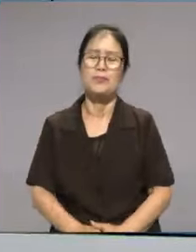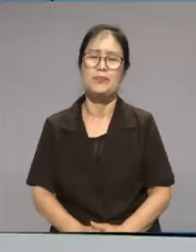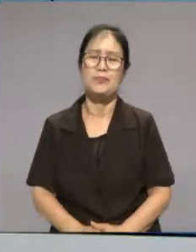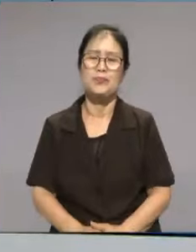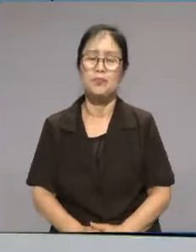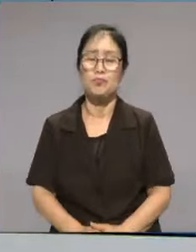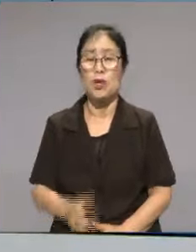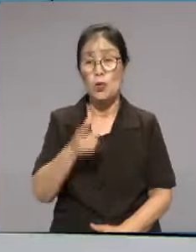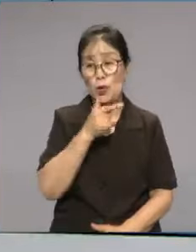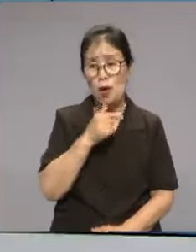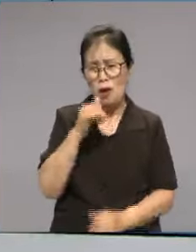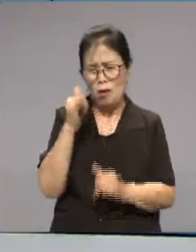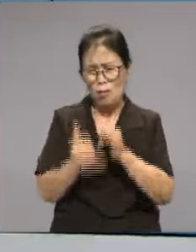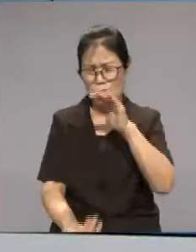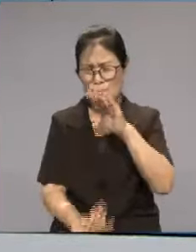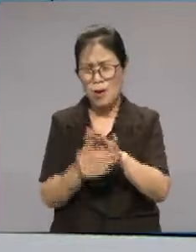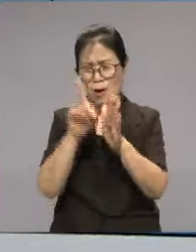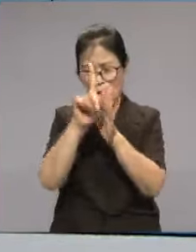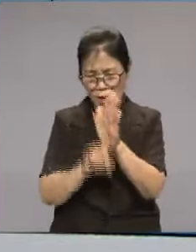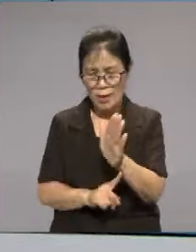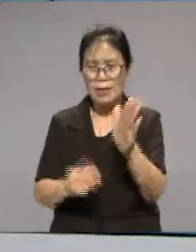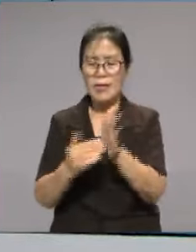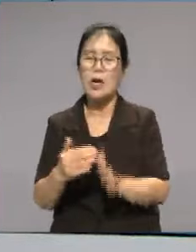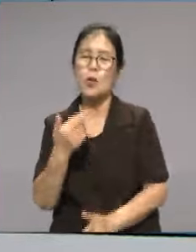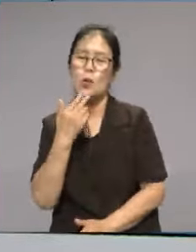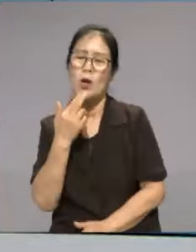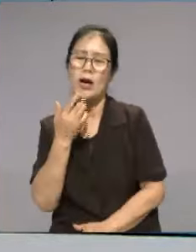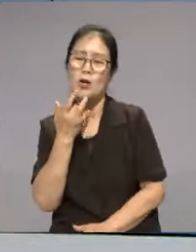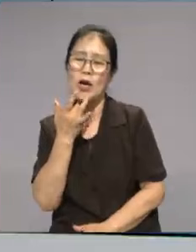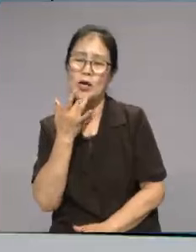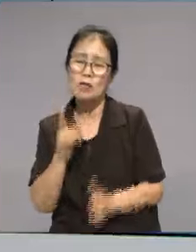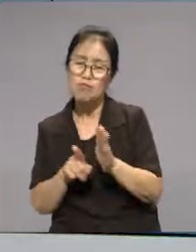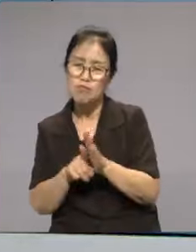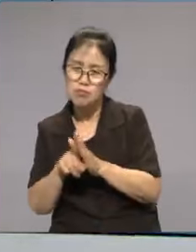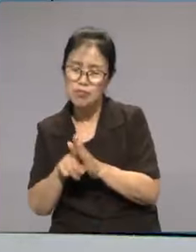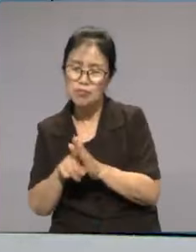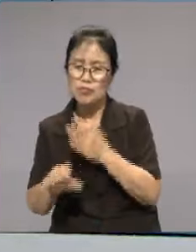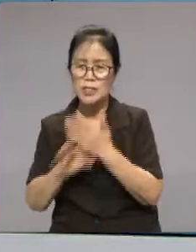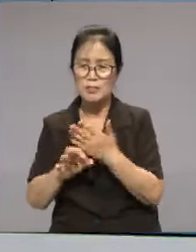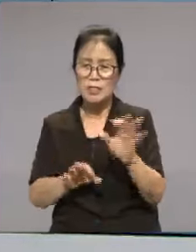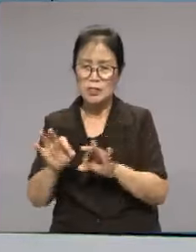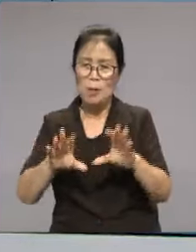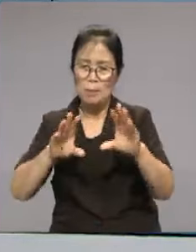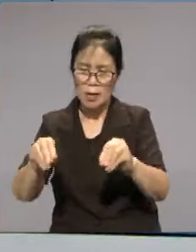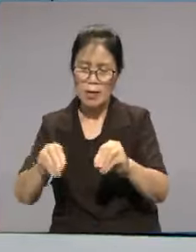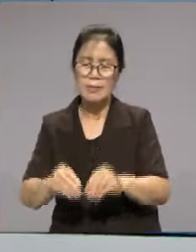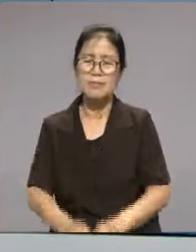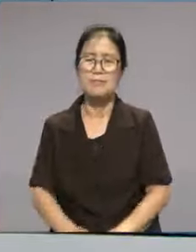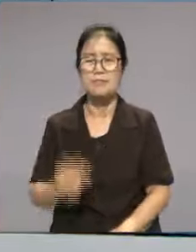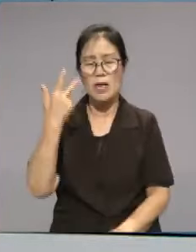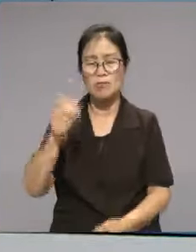보였습니다. 월요일 역대 최대 하락폭을 기록했고, 화요일엔 반등으로 매수 사이드카가 발동되기도 했는데요. 다음